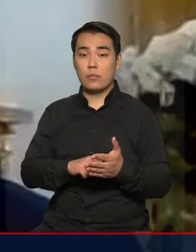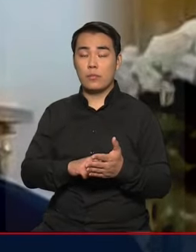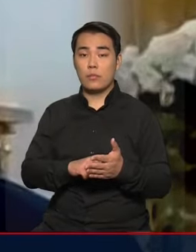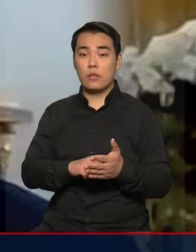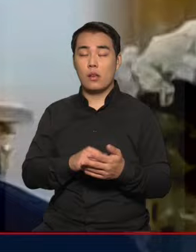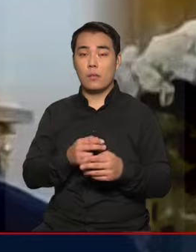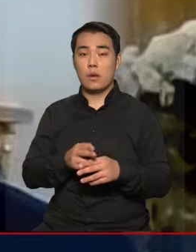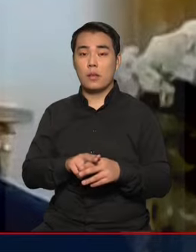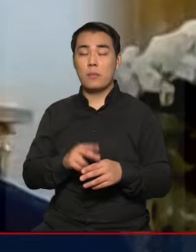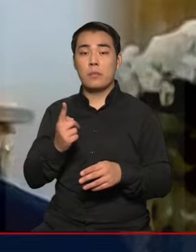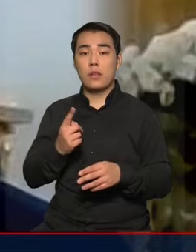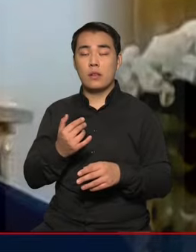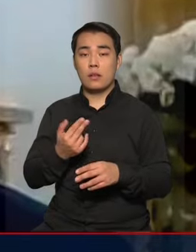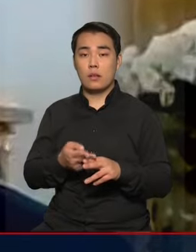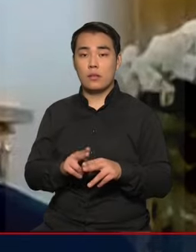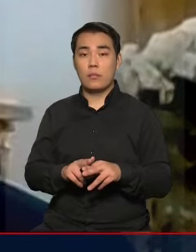бұл бірінші